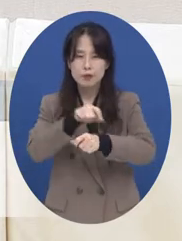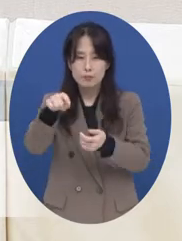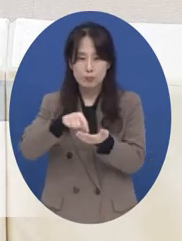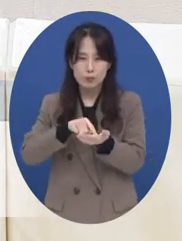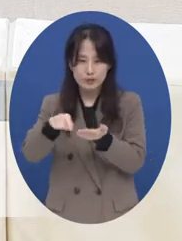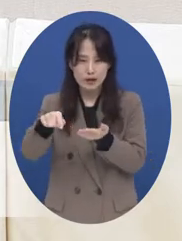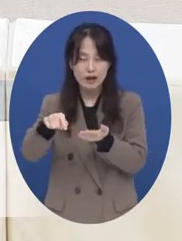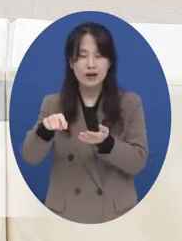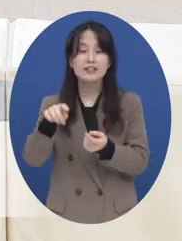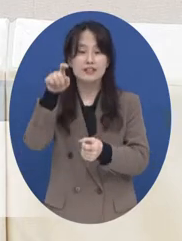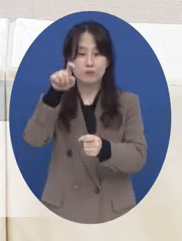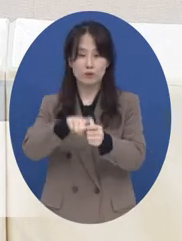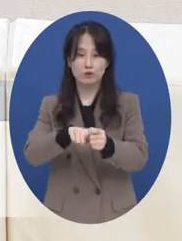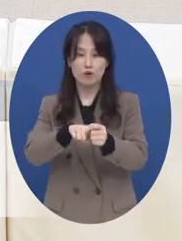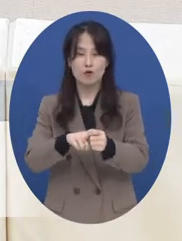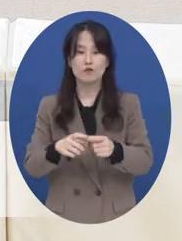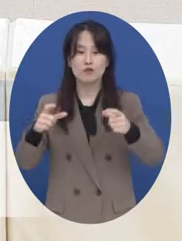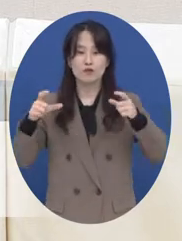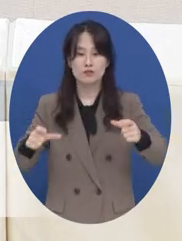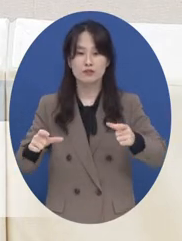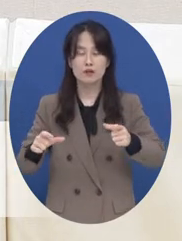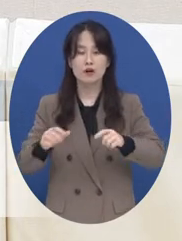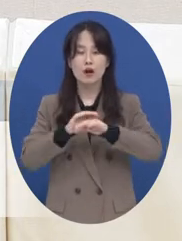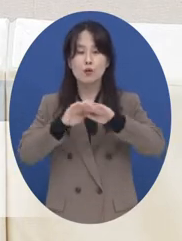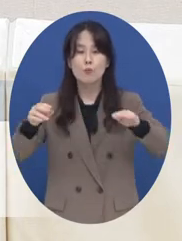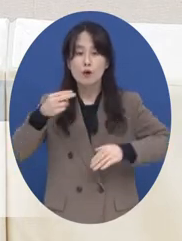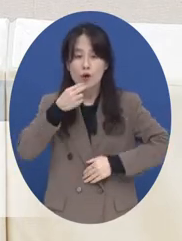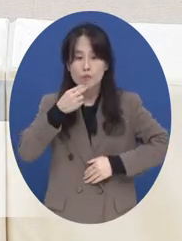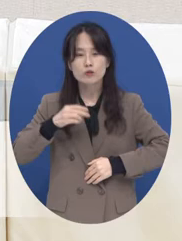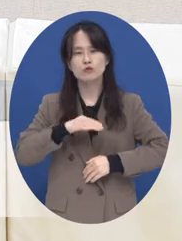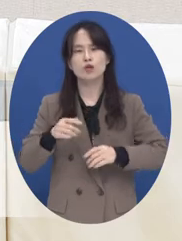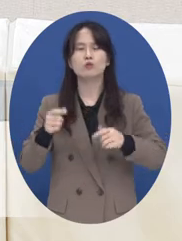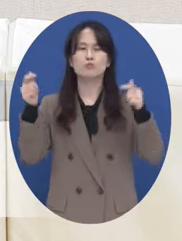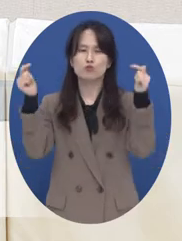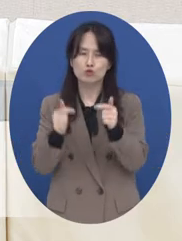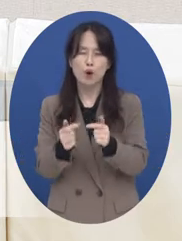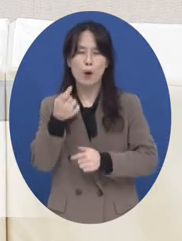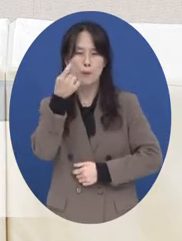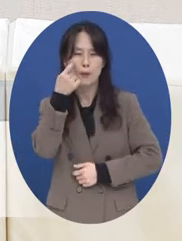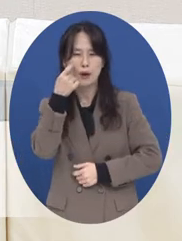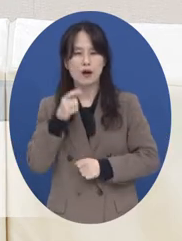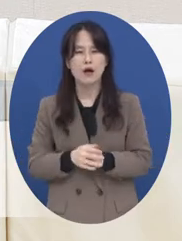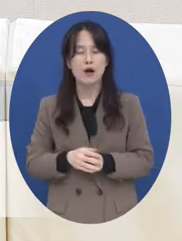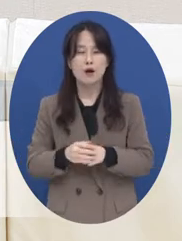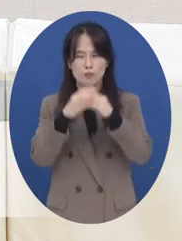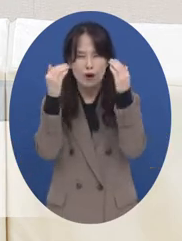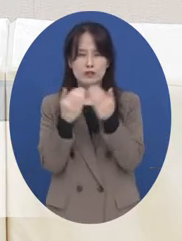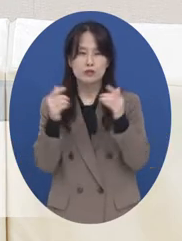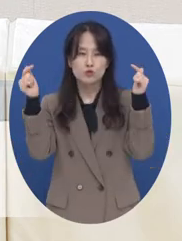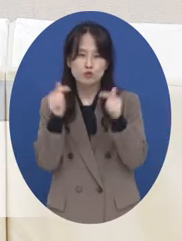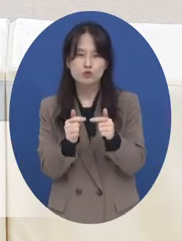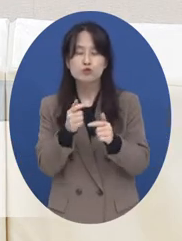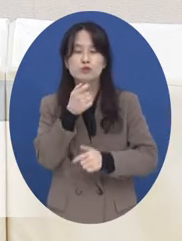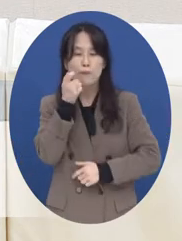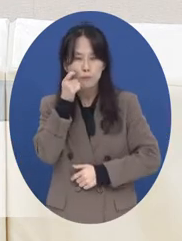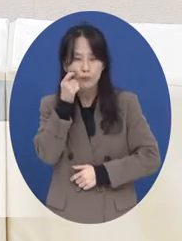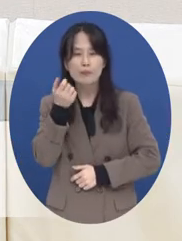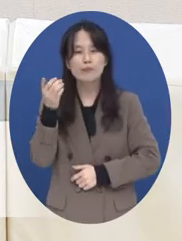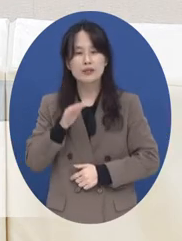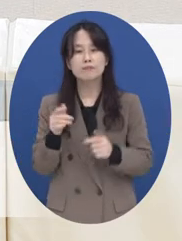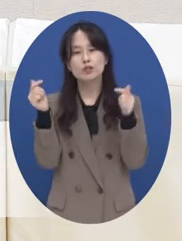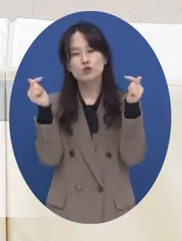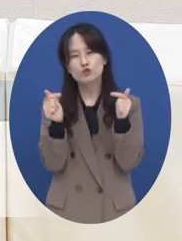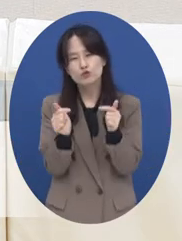보상이라고 하는 용어로 지역 간 불균형을 우리가 좀 해소해보자. 뭐 해소는 안 되겠지만 최소화하고